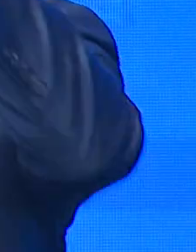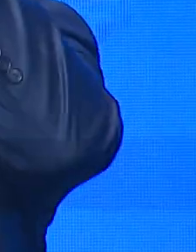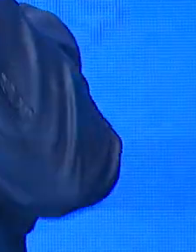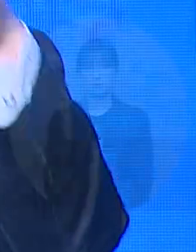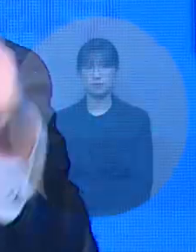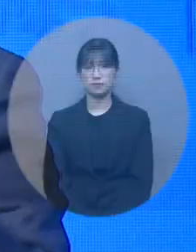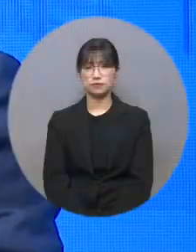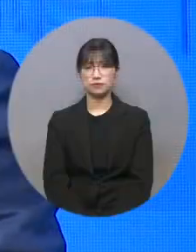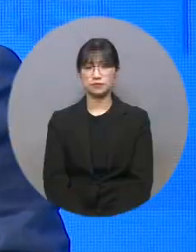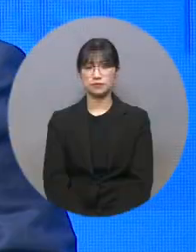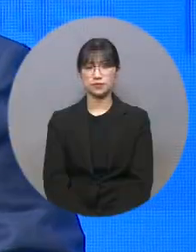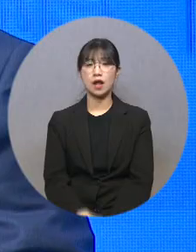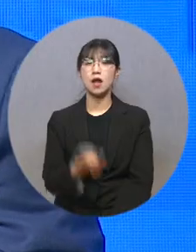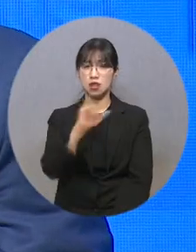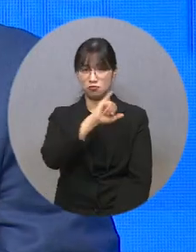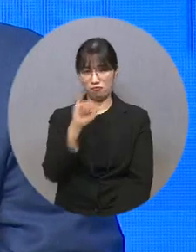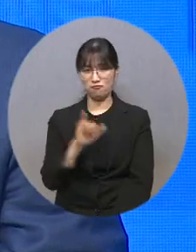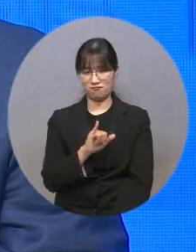그리고 전국에 계시는